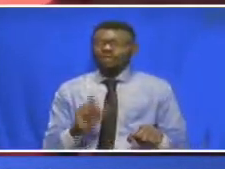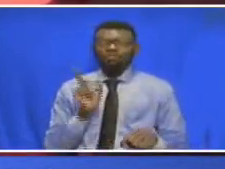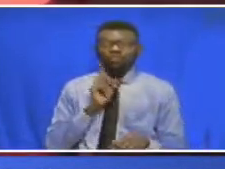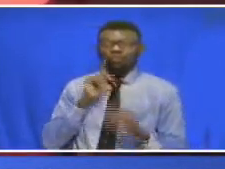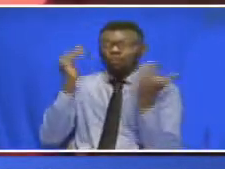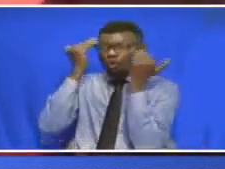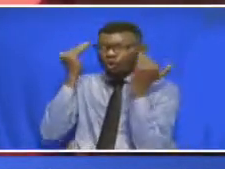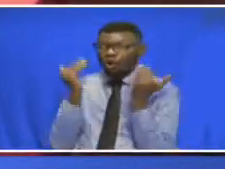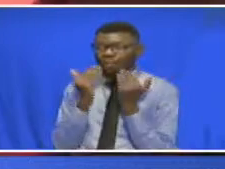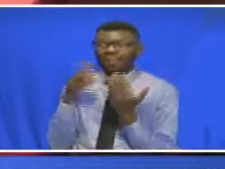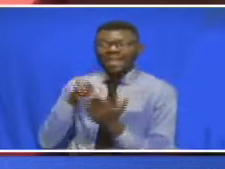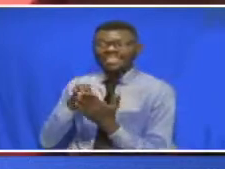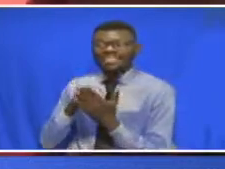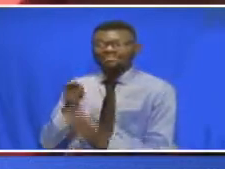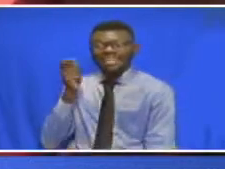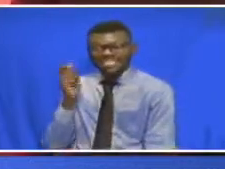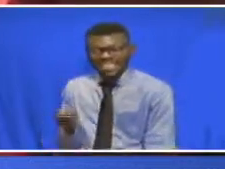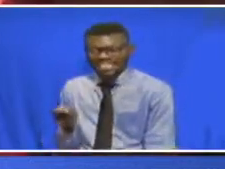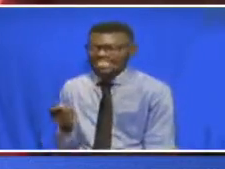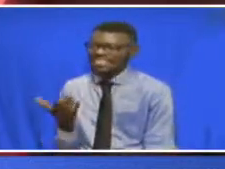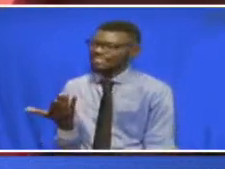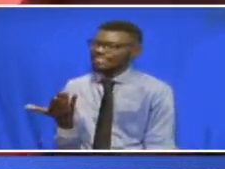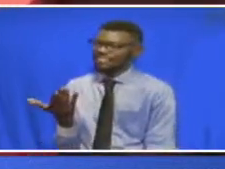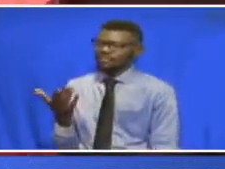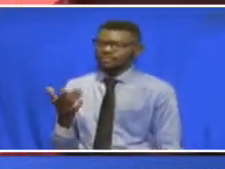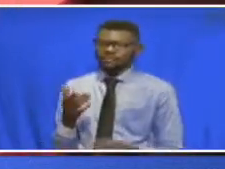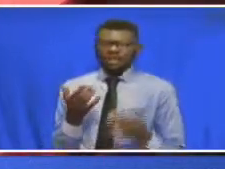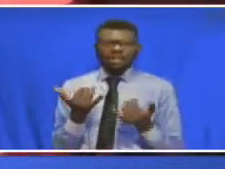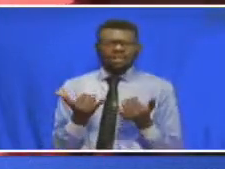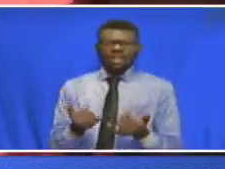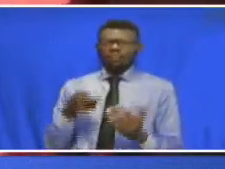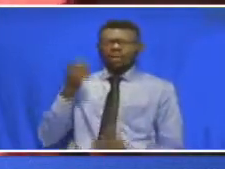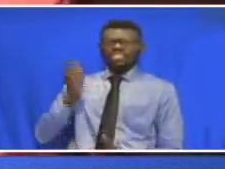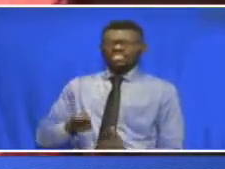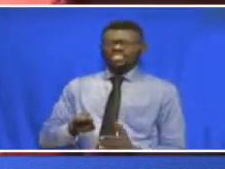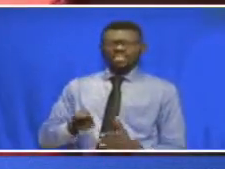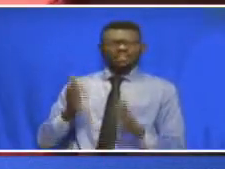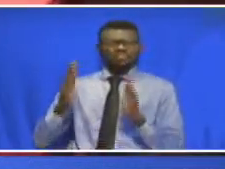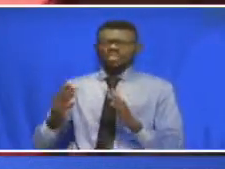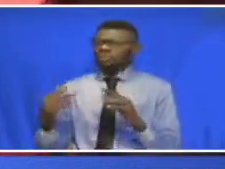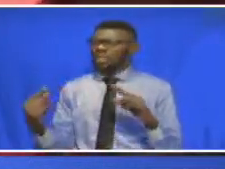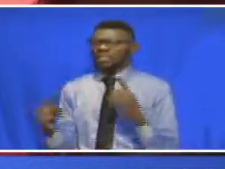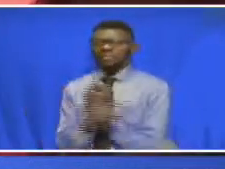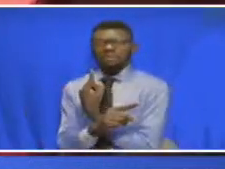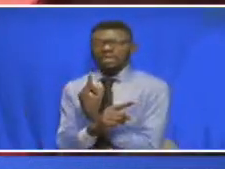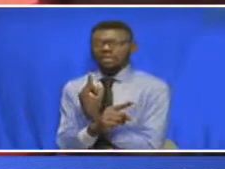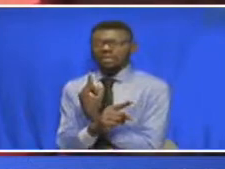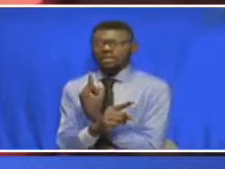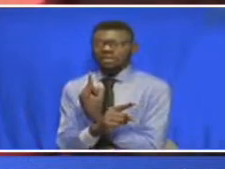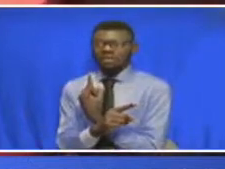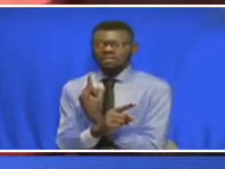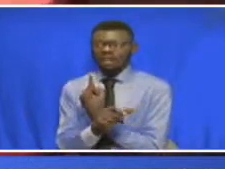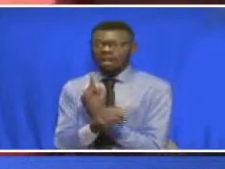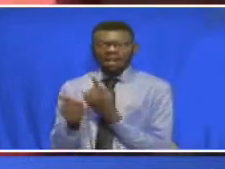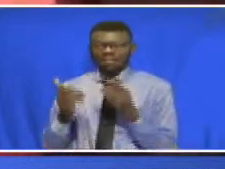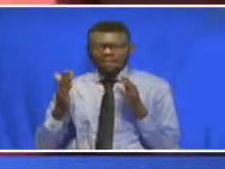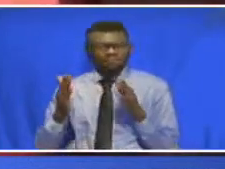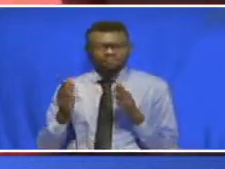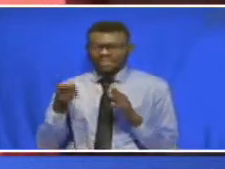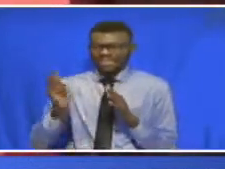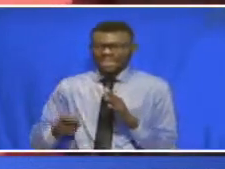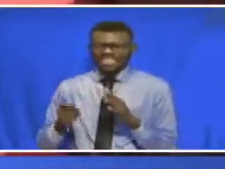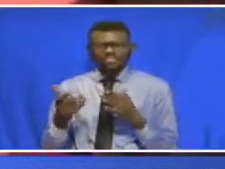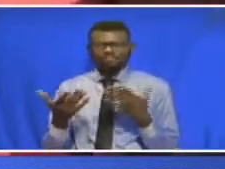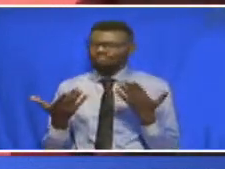yule jaji ambaye alifaa kusoma hiyo ruling sio yeye anasoma. Aliendelewa kichini chini, akaondolewa kwa ile